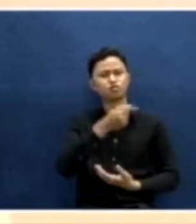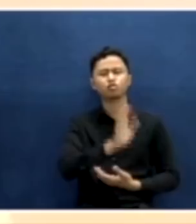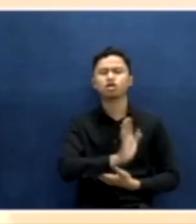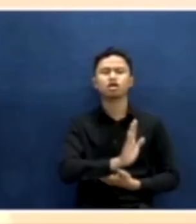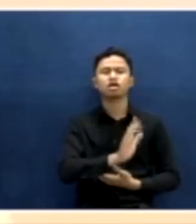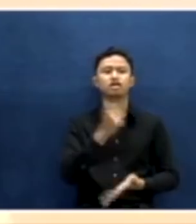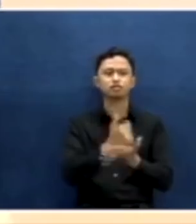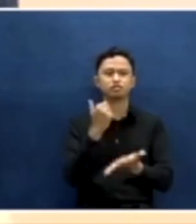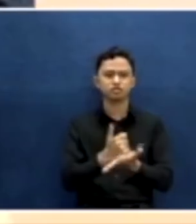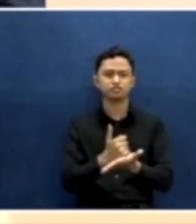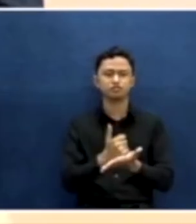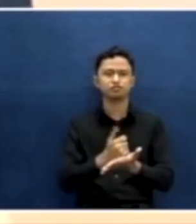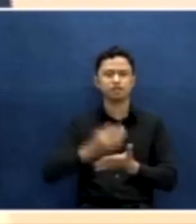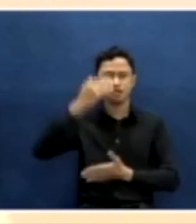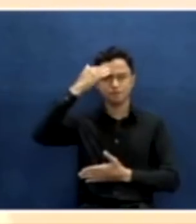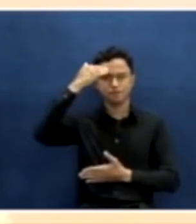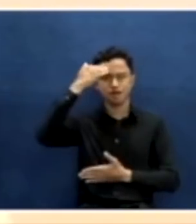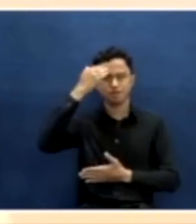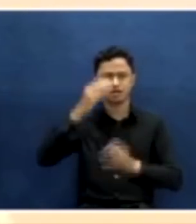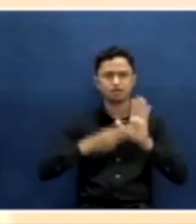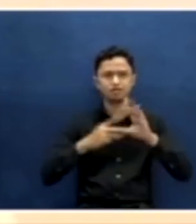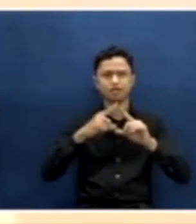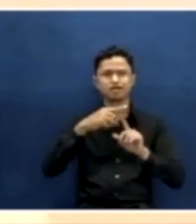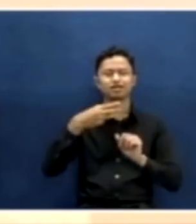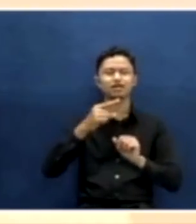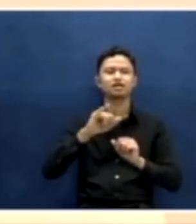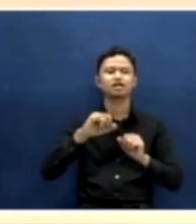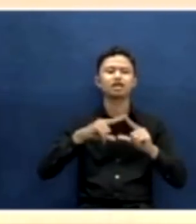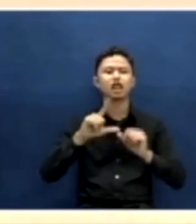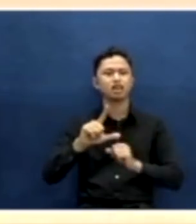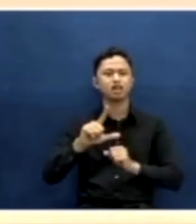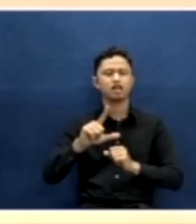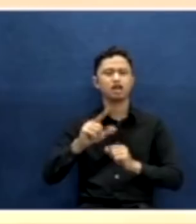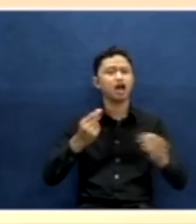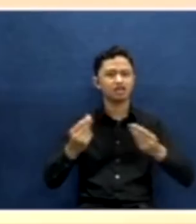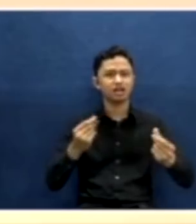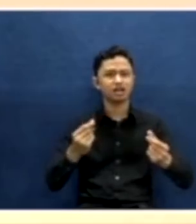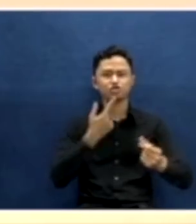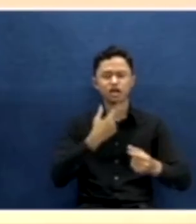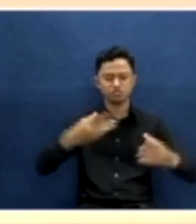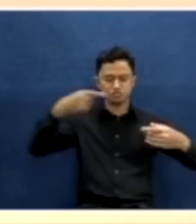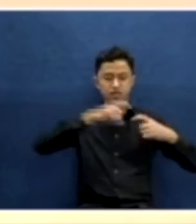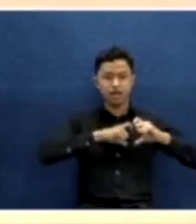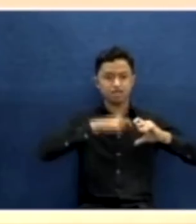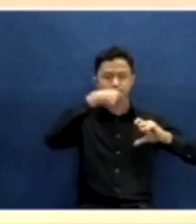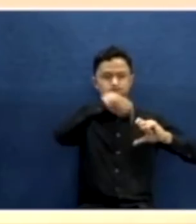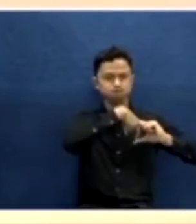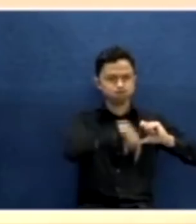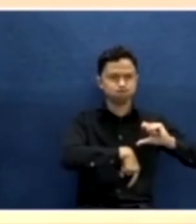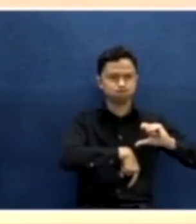sesungguhnya pemahaman materialistik sudah betul-betul mendera kehidupan kita sampai akhirnya kita tidak tahu